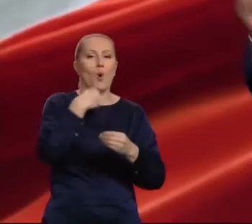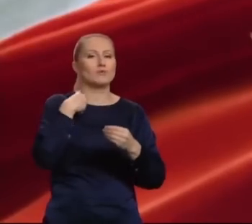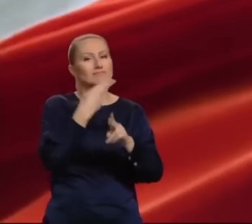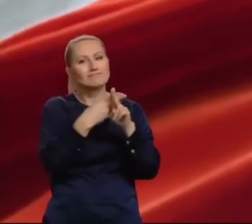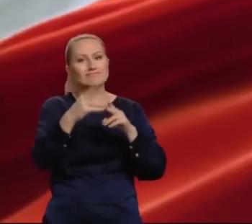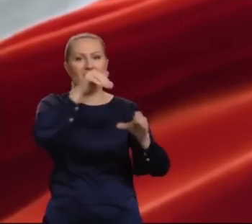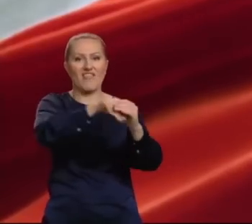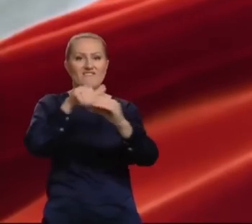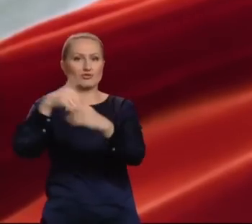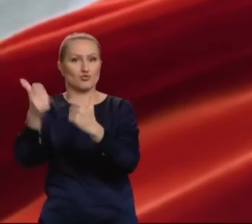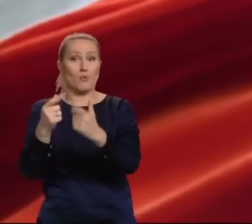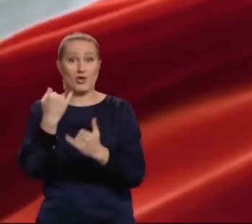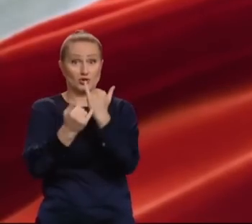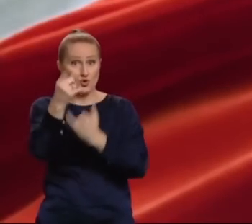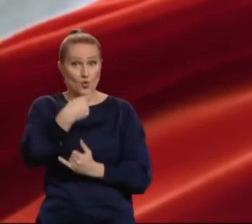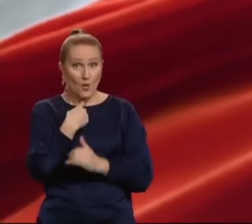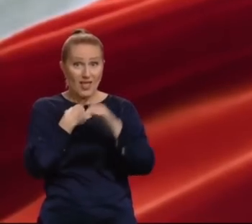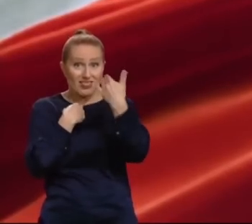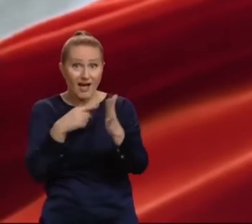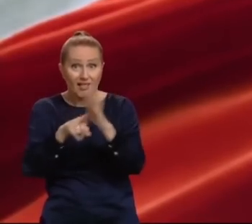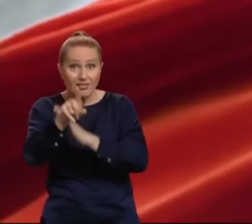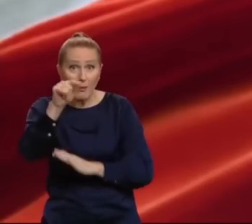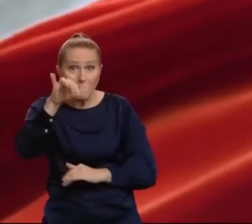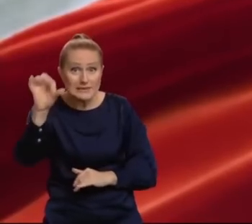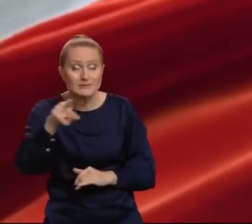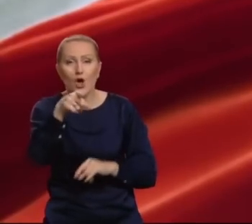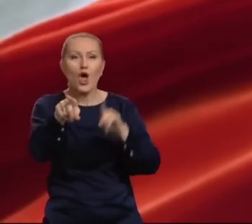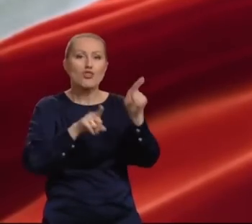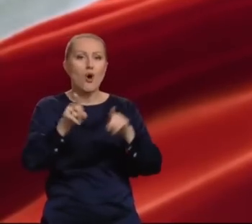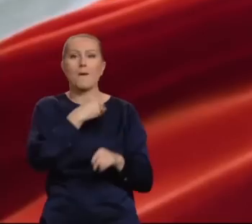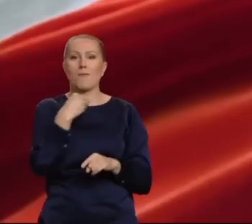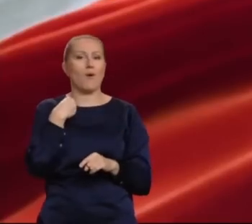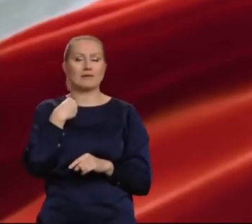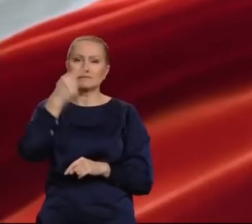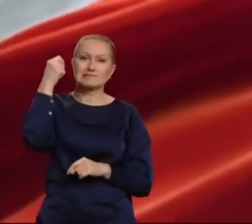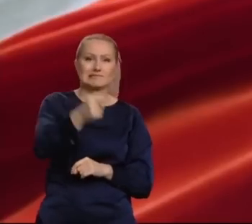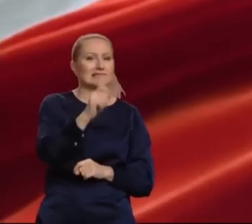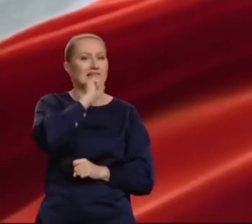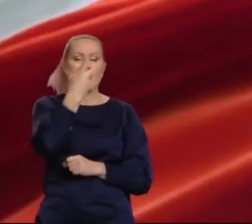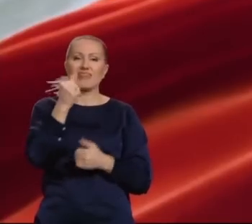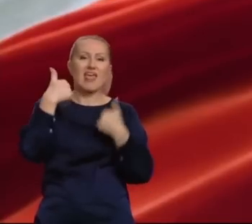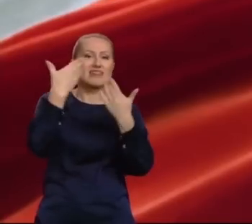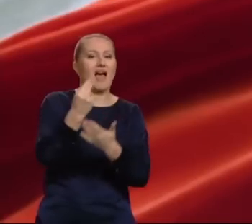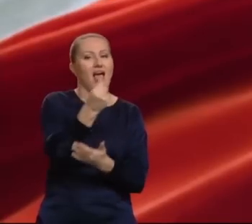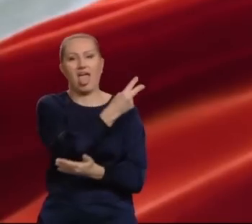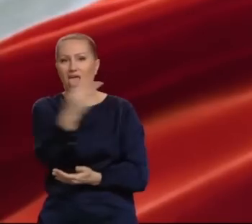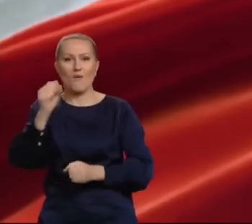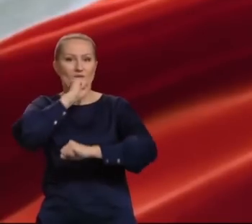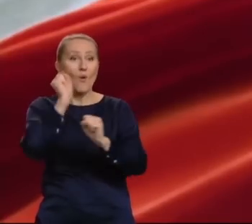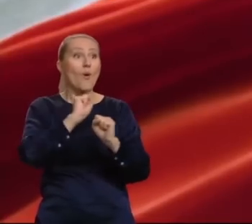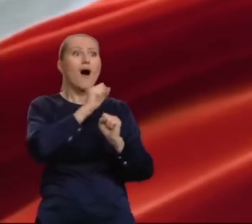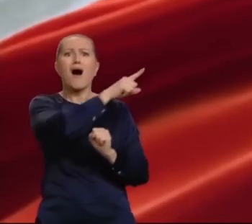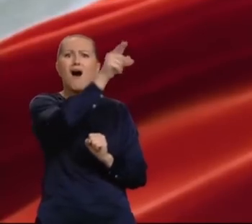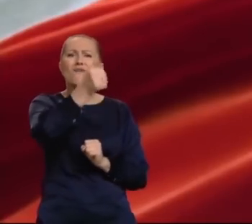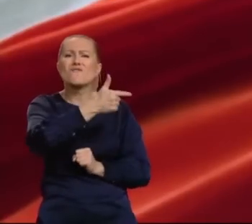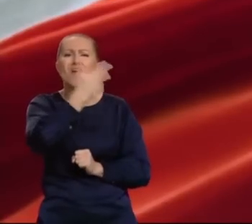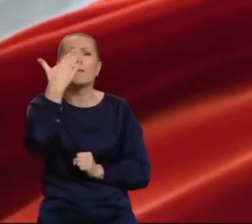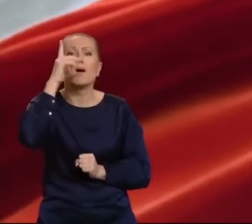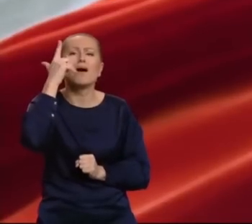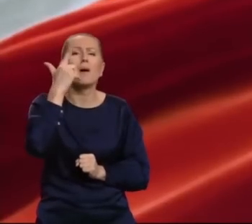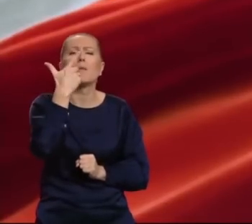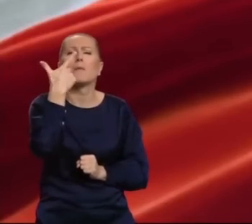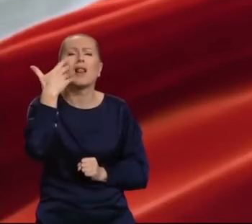Głos oddany na PiS to głos za tym, żeby do Polski nie trafił ani jedno euro. Ale tam jest 10 tysięcy ludzi. Milionów i z miliardów